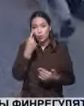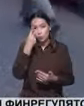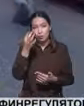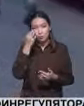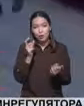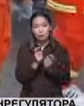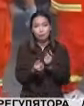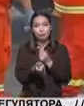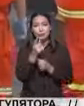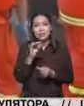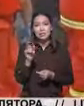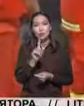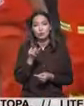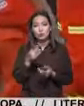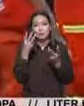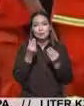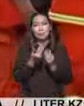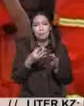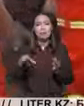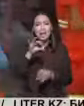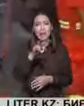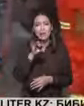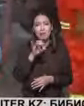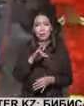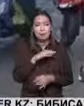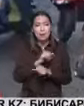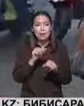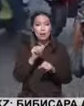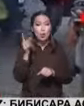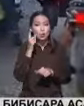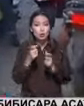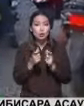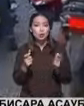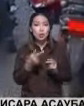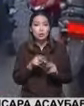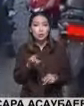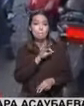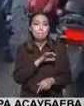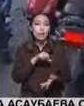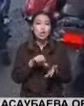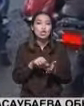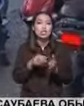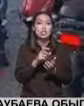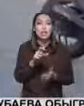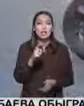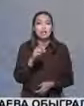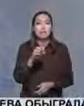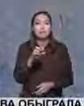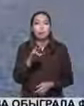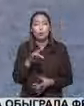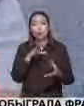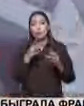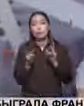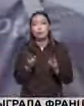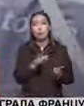конфликт начался из-за того, что на днях по всему Ливану произошли взрывы пейджеров, которыми пользуются члены «Хизбуллы». В результате пострадали